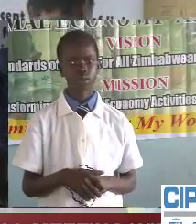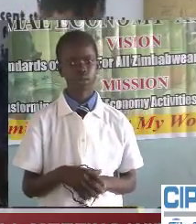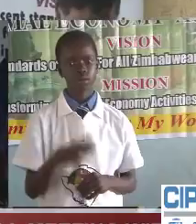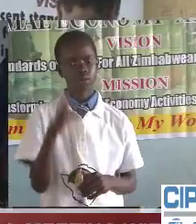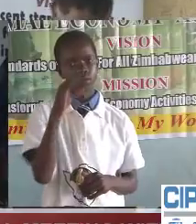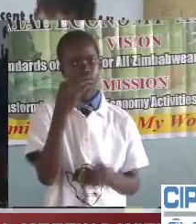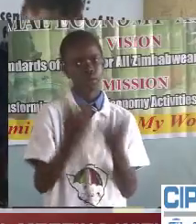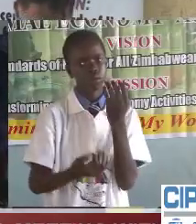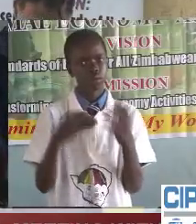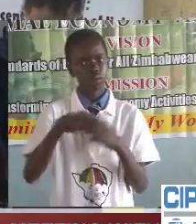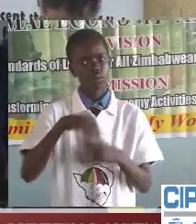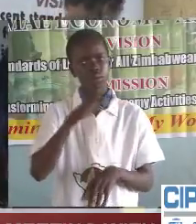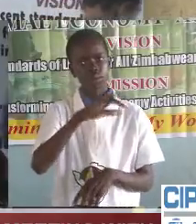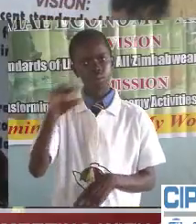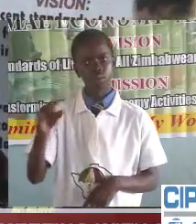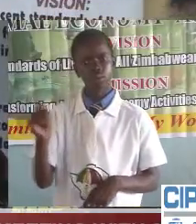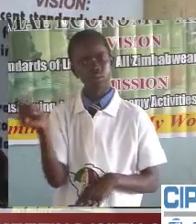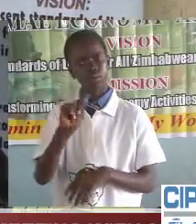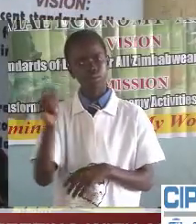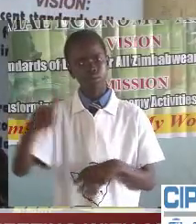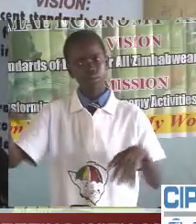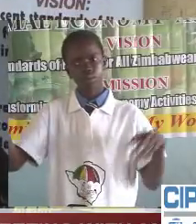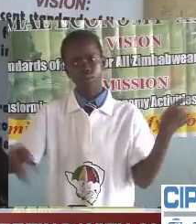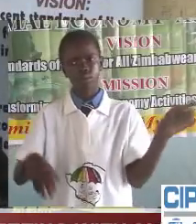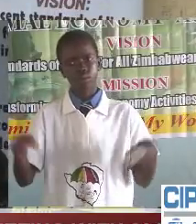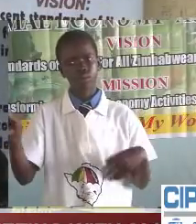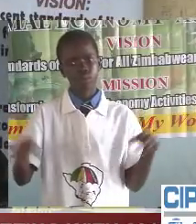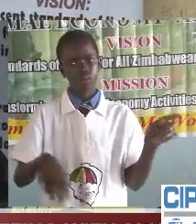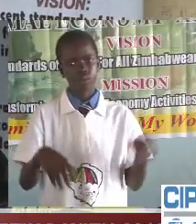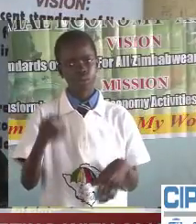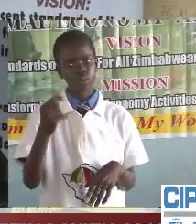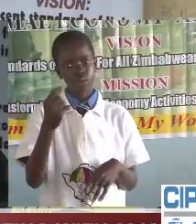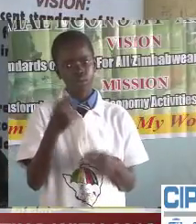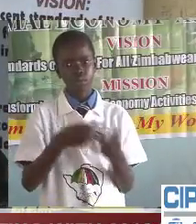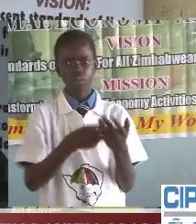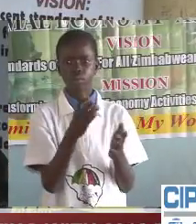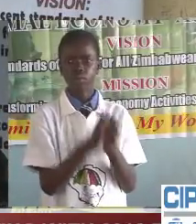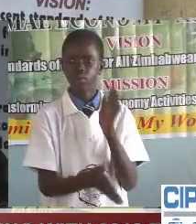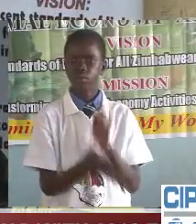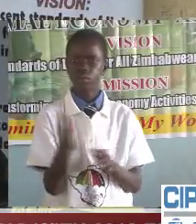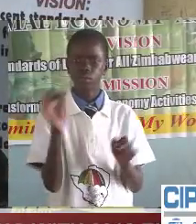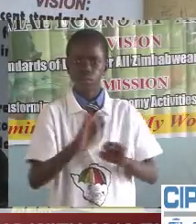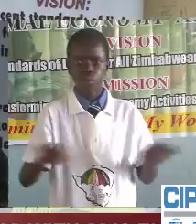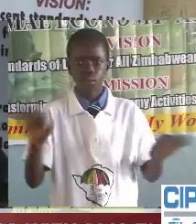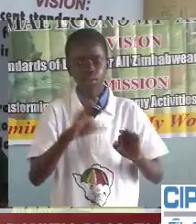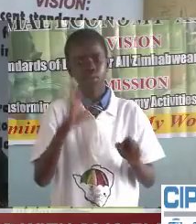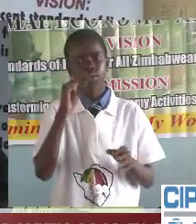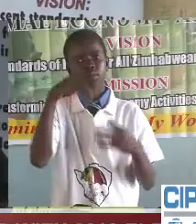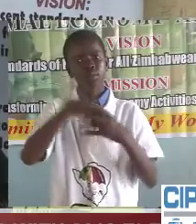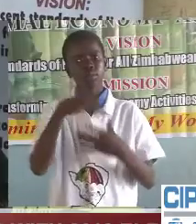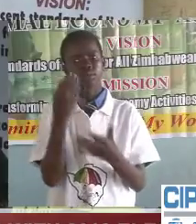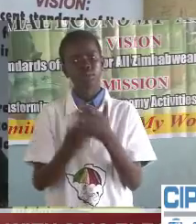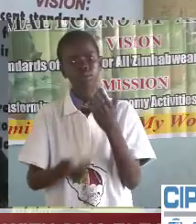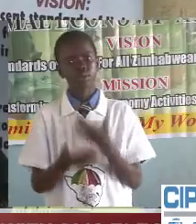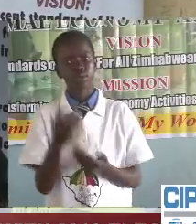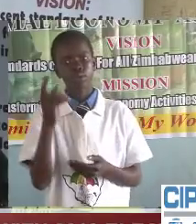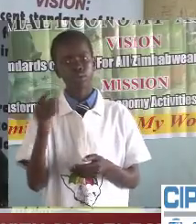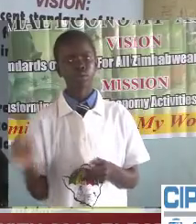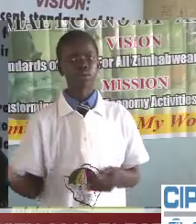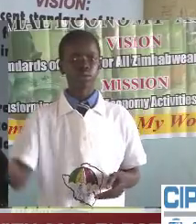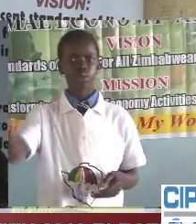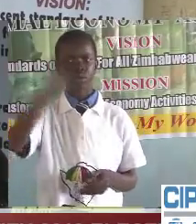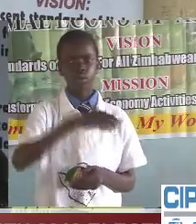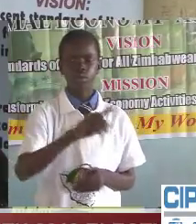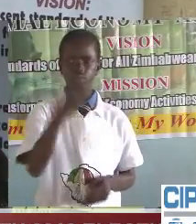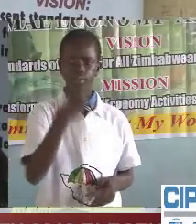Tine vana vari kubva muzvikoro nekuda kwekushaya mari yefees. Chero muchizoisa zvenyimwe mitemo apo